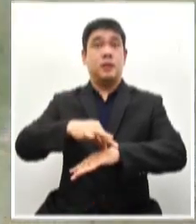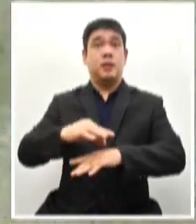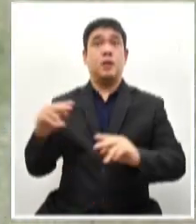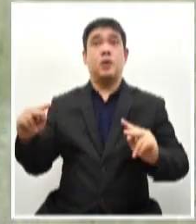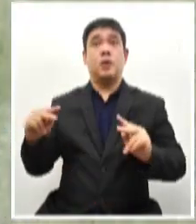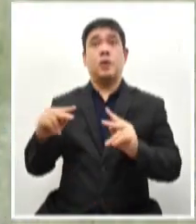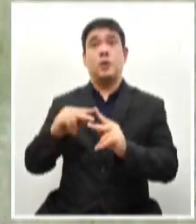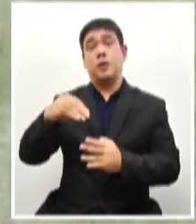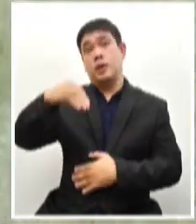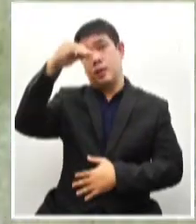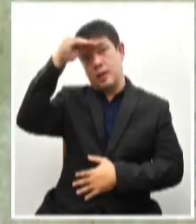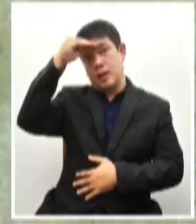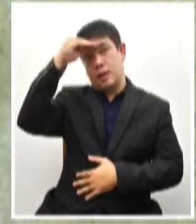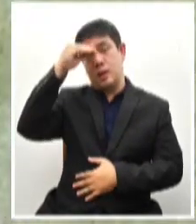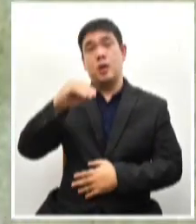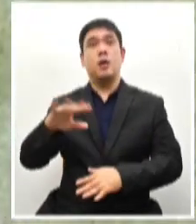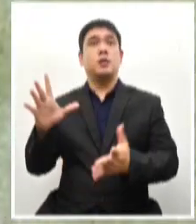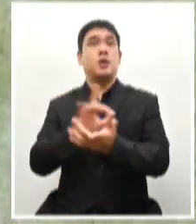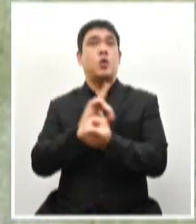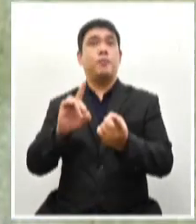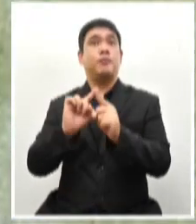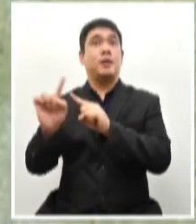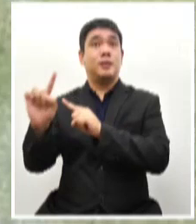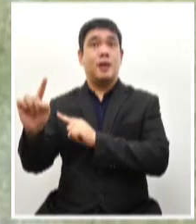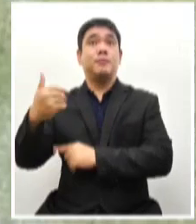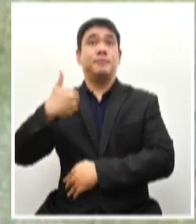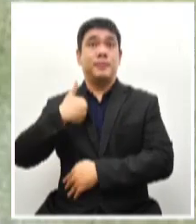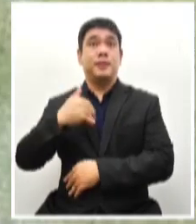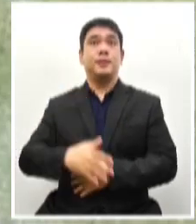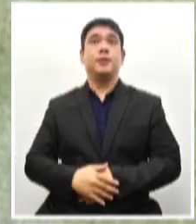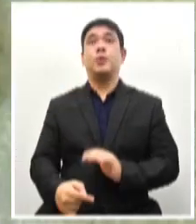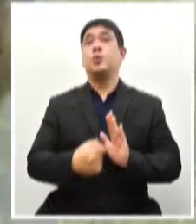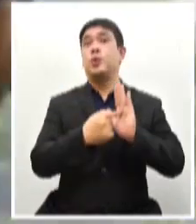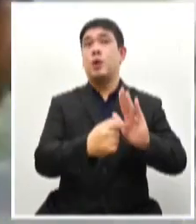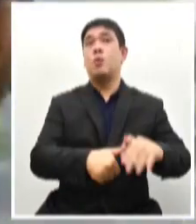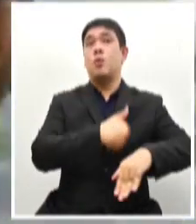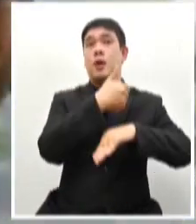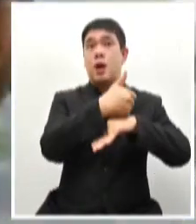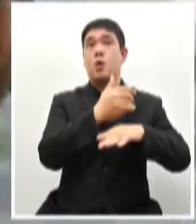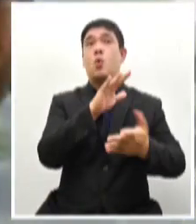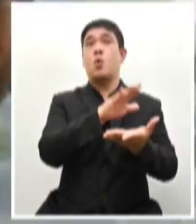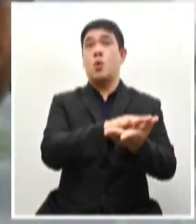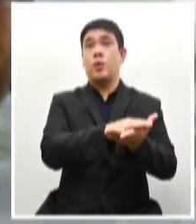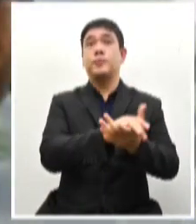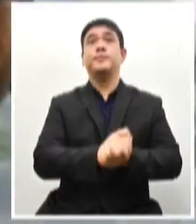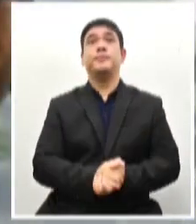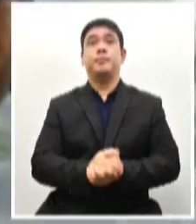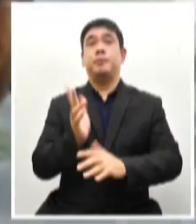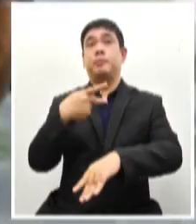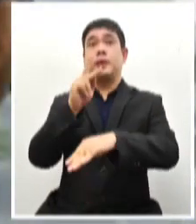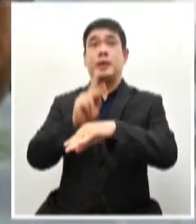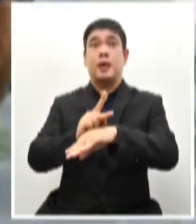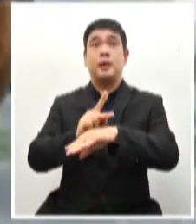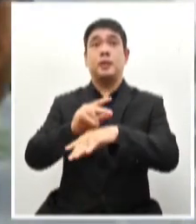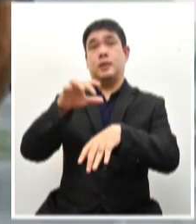าและตำแหน่งทางสังคมหลายตำแหน่งได้แก่ผู้อำนวยการโรงเรียนประธานเครือสถานศึก